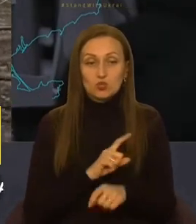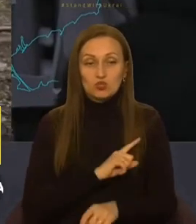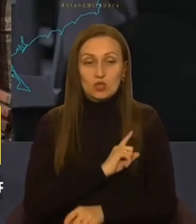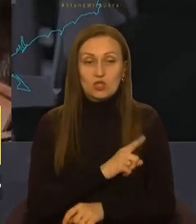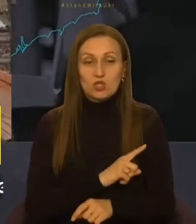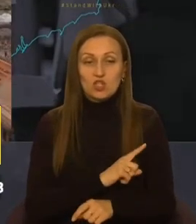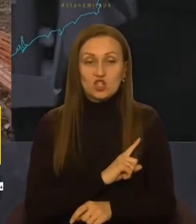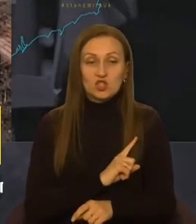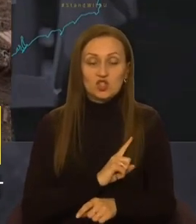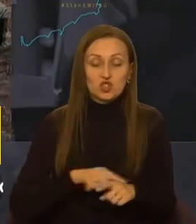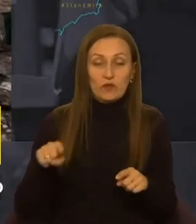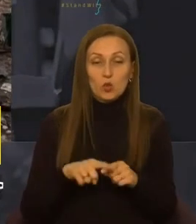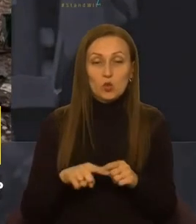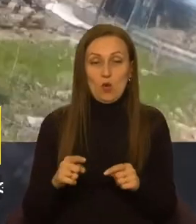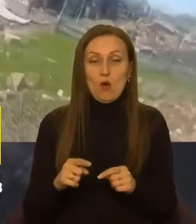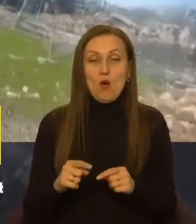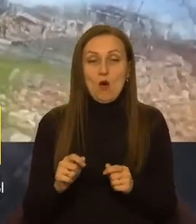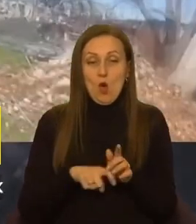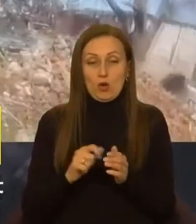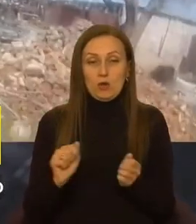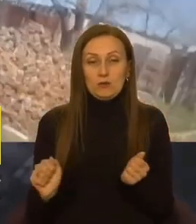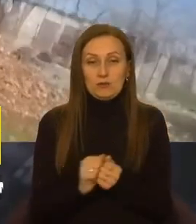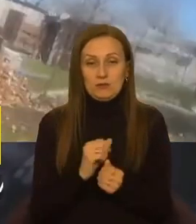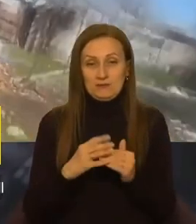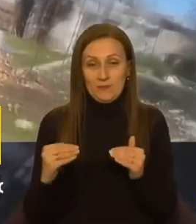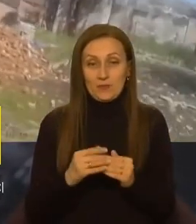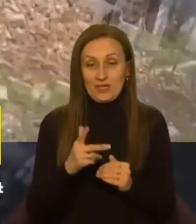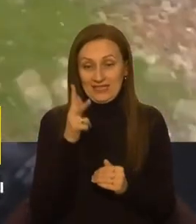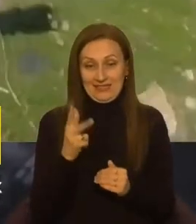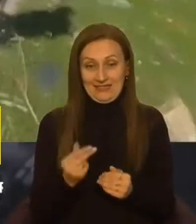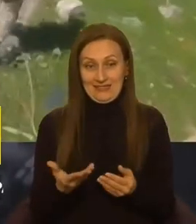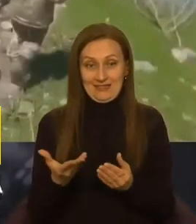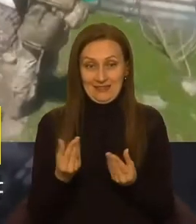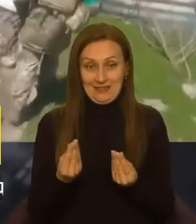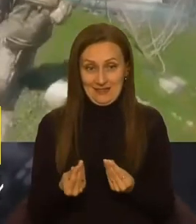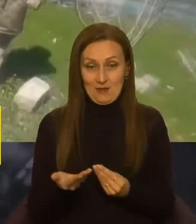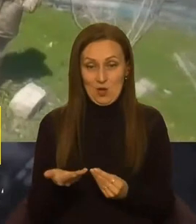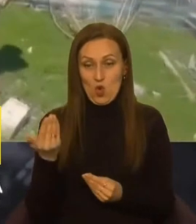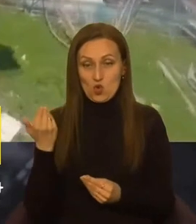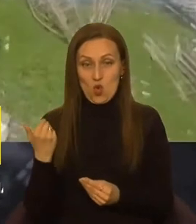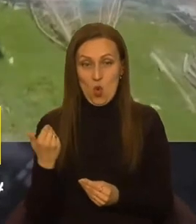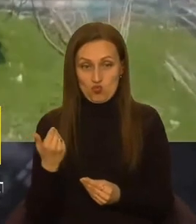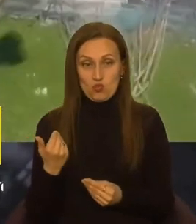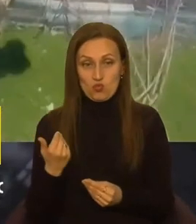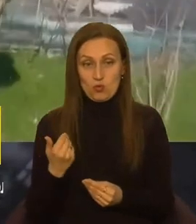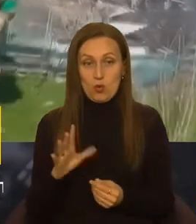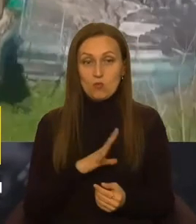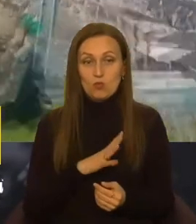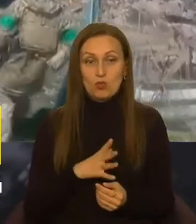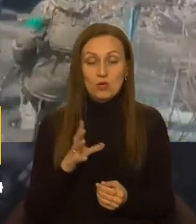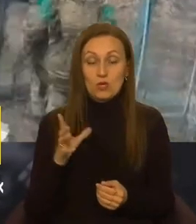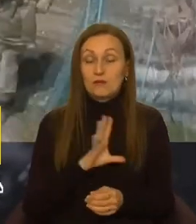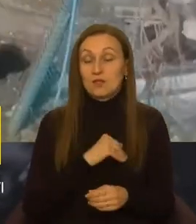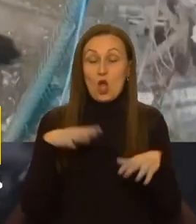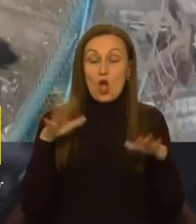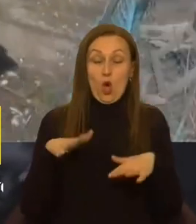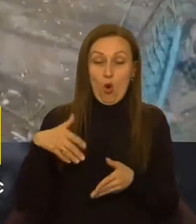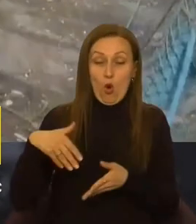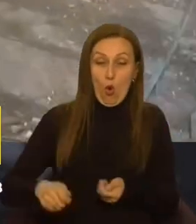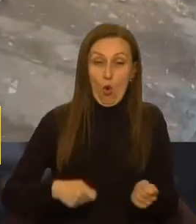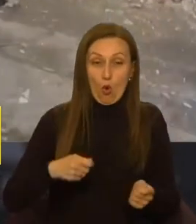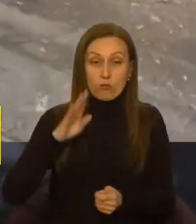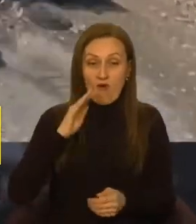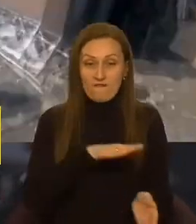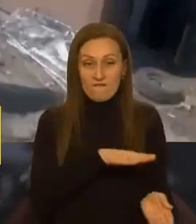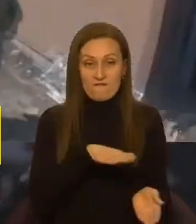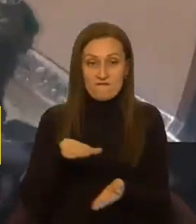швидко тут на Донбасі сохнуть ґрунти. Якщо ще три дні тому були суцільні дощі і окопи були по коліна